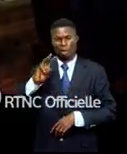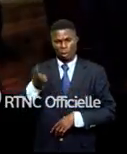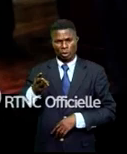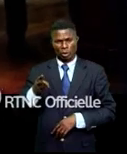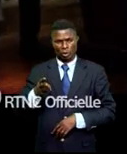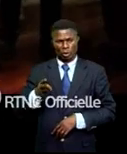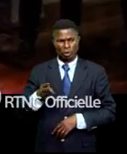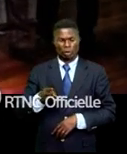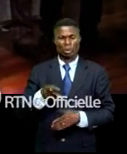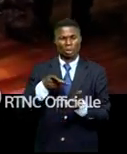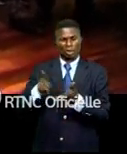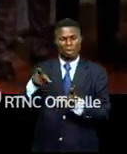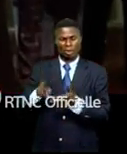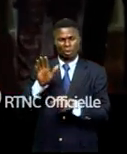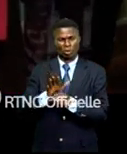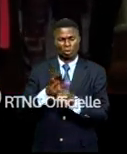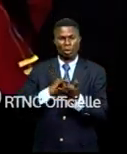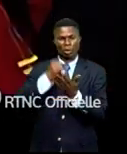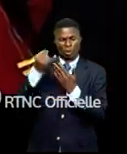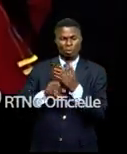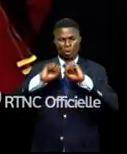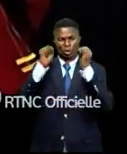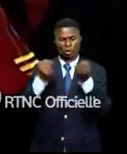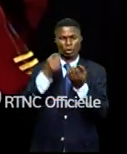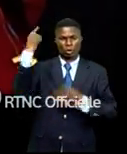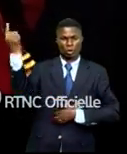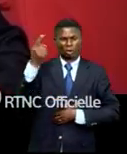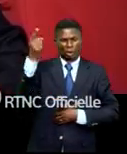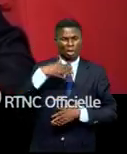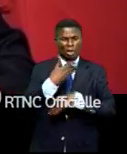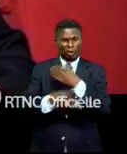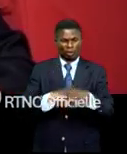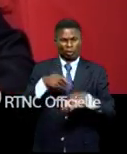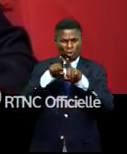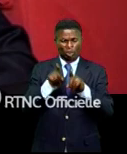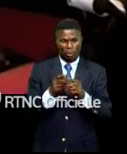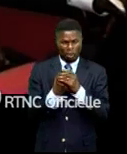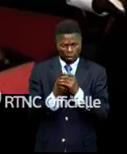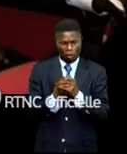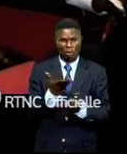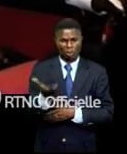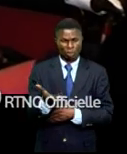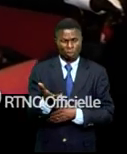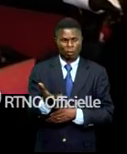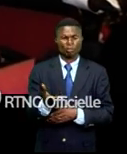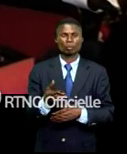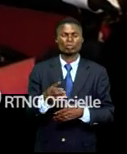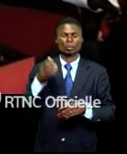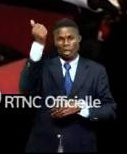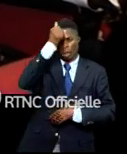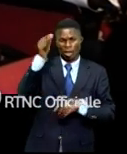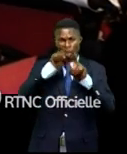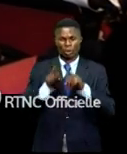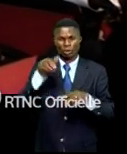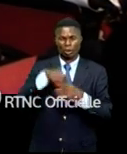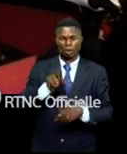en récompense aux nombreux projets sociaux et humanitaires déjà réalisés et en cours de réalisation par l'ASF en Afrique et en